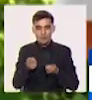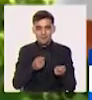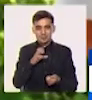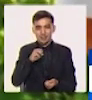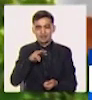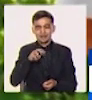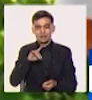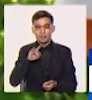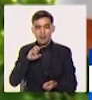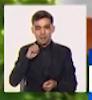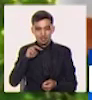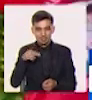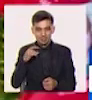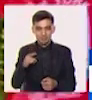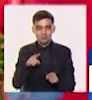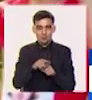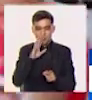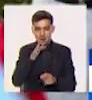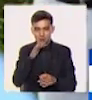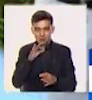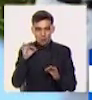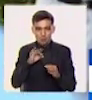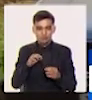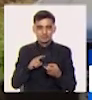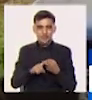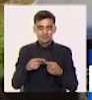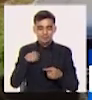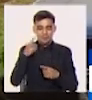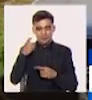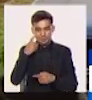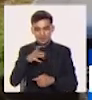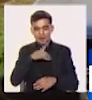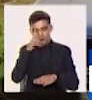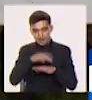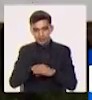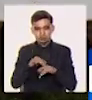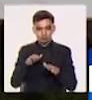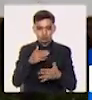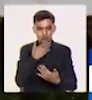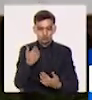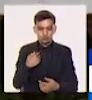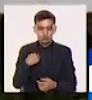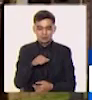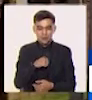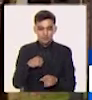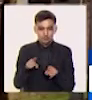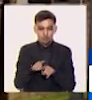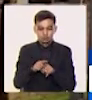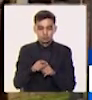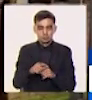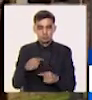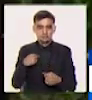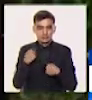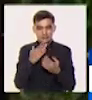соңғы 5 жыл көлемінде бұл түйткілді көтеріп келемін дейді. Бірақ әкімнің әрекетінен ешқандай нәтиже жоқ. Өзім де азабын тартып жүрмін деген